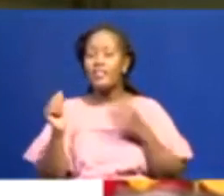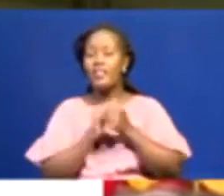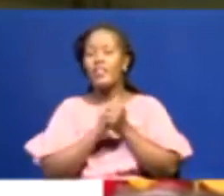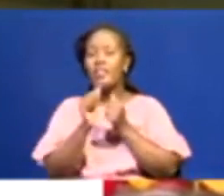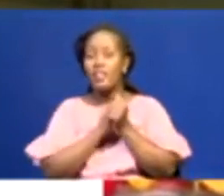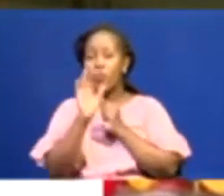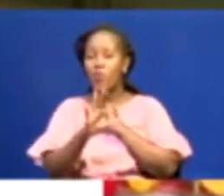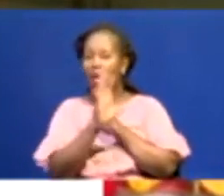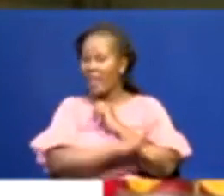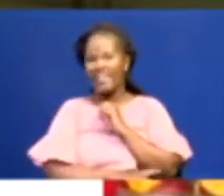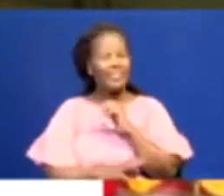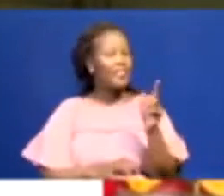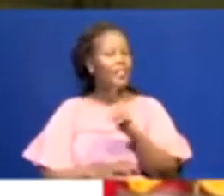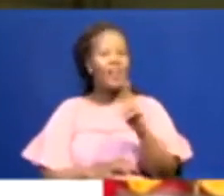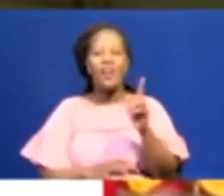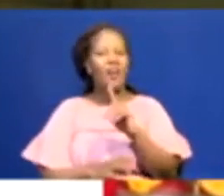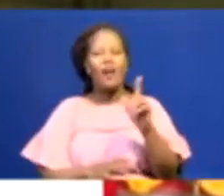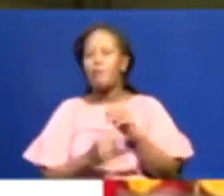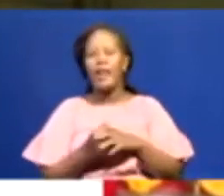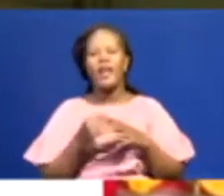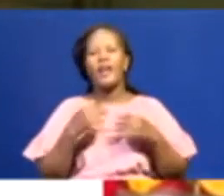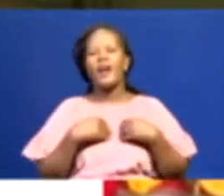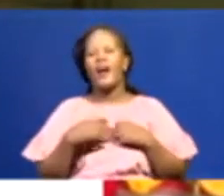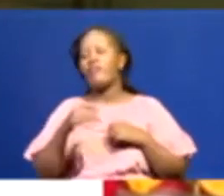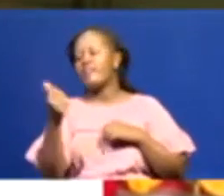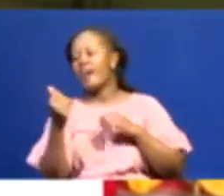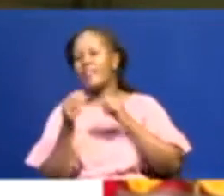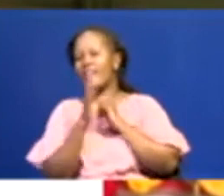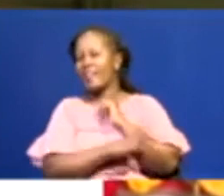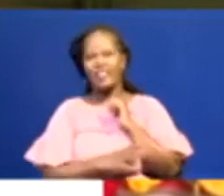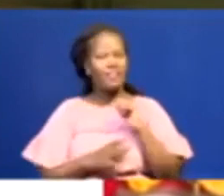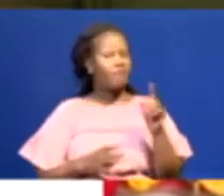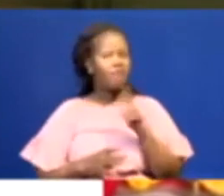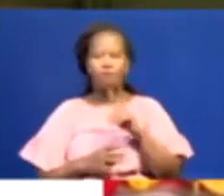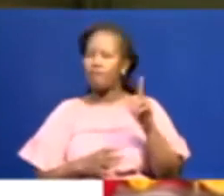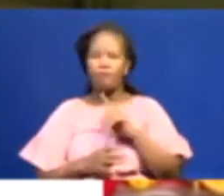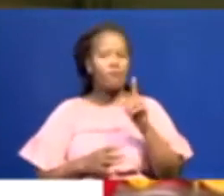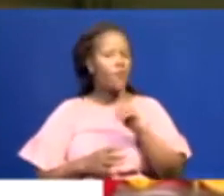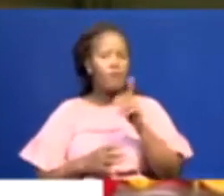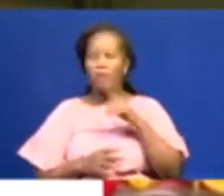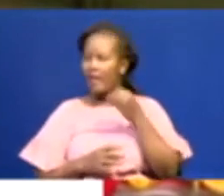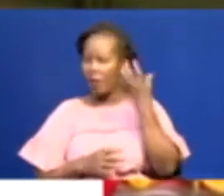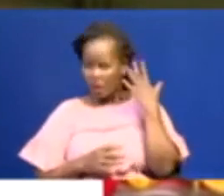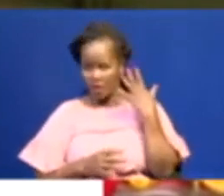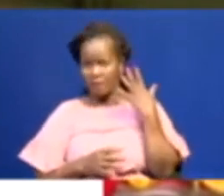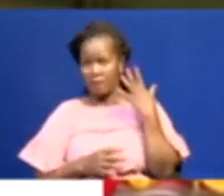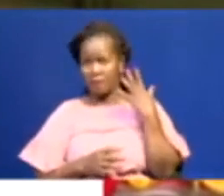country. Hatuna nchi spare, hatuna nchi nyingine, hii ndio nchi yetu. Tumekubaliana jameni?